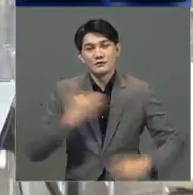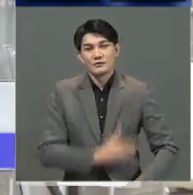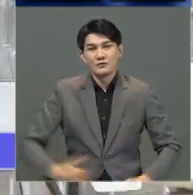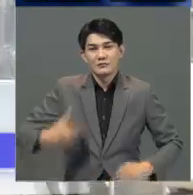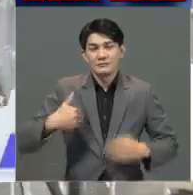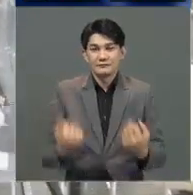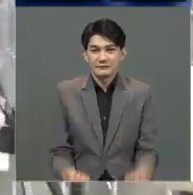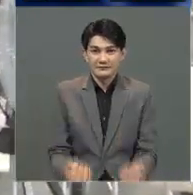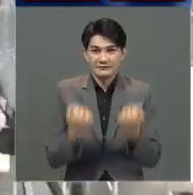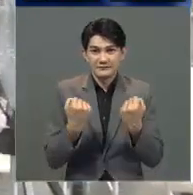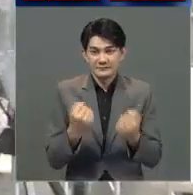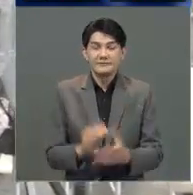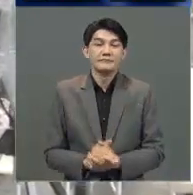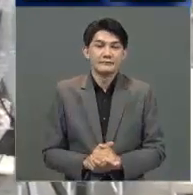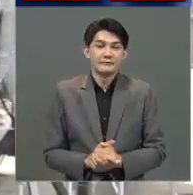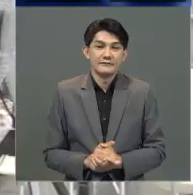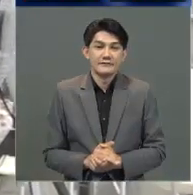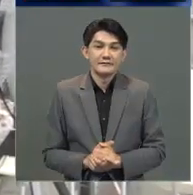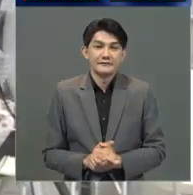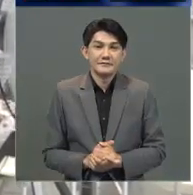แข็งแรงนั้นเองอ่ะ